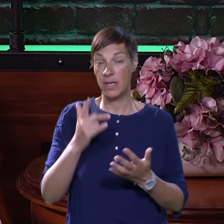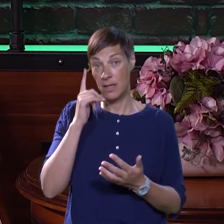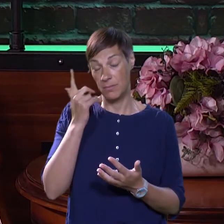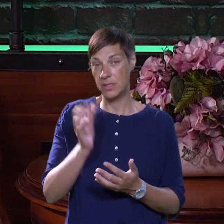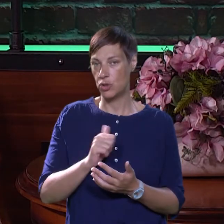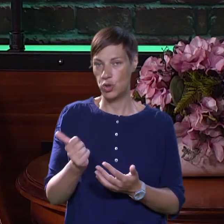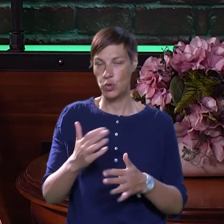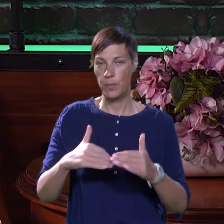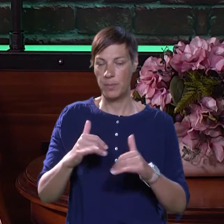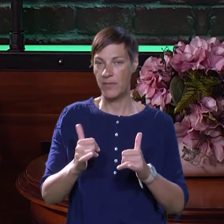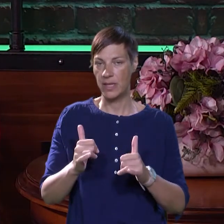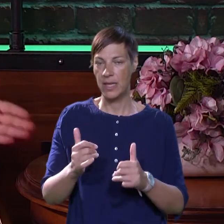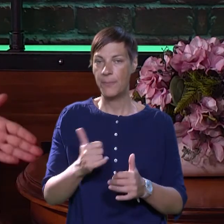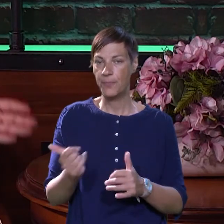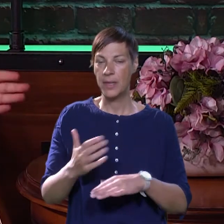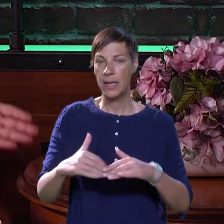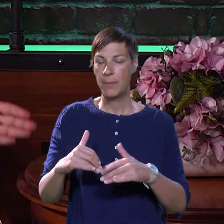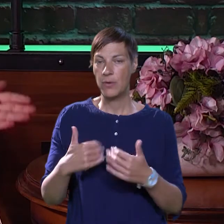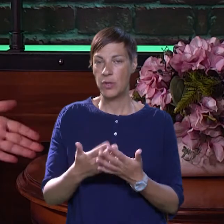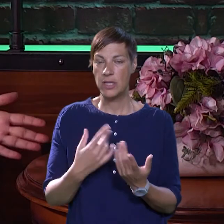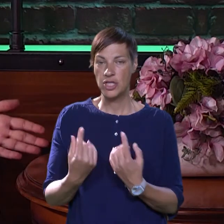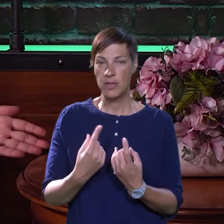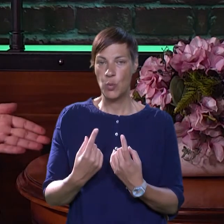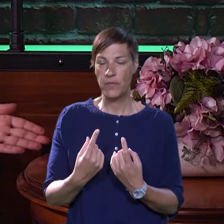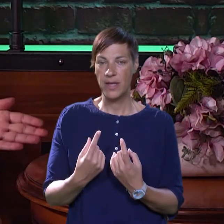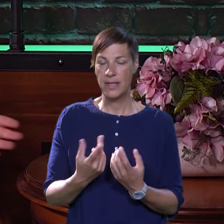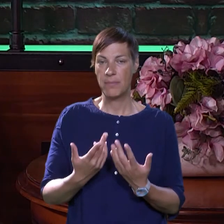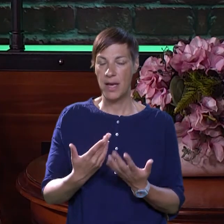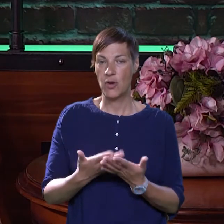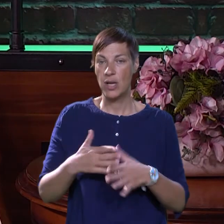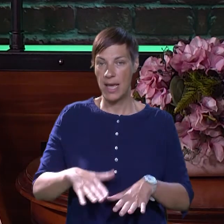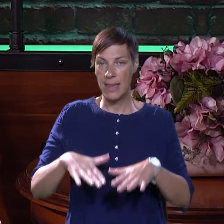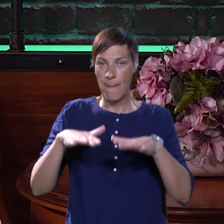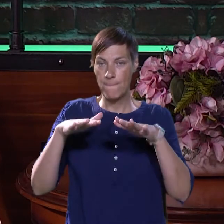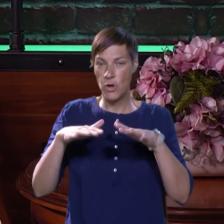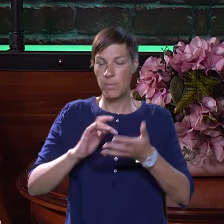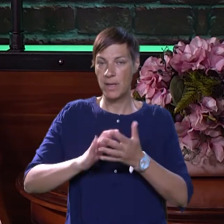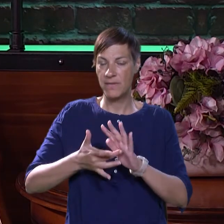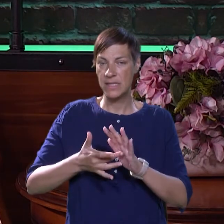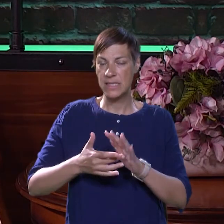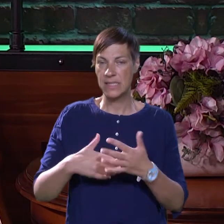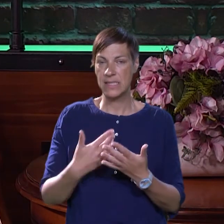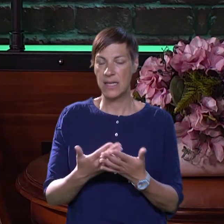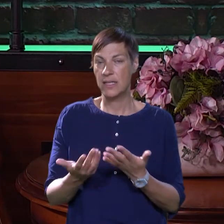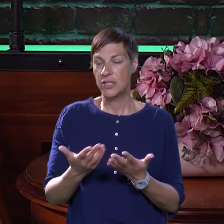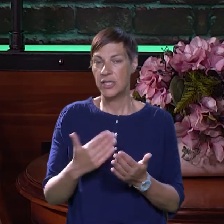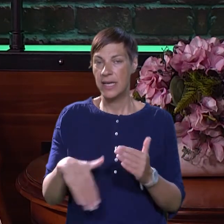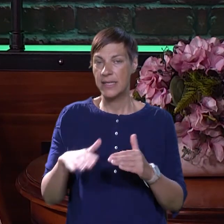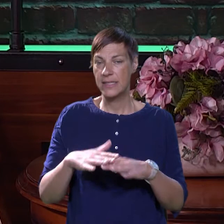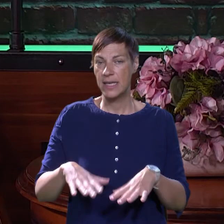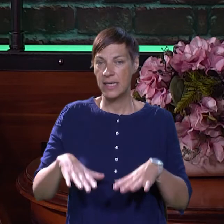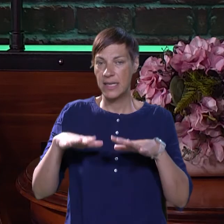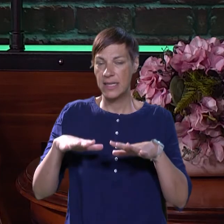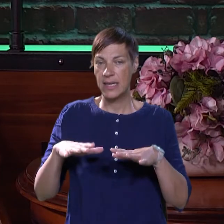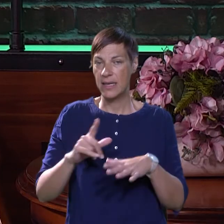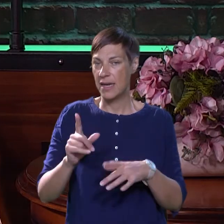jer mislite on super pliva. Da, on super pliva u određenim uvjetima. Ako je negdje poplava, znači cijela fenomenologija što nastaje na terenu